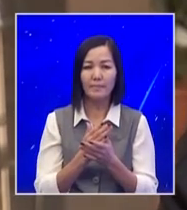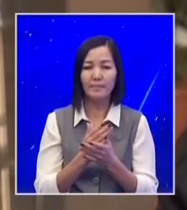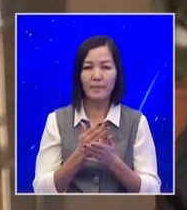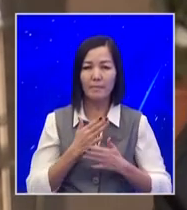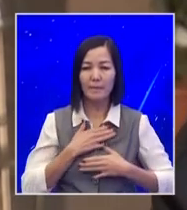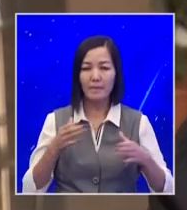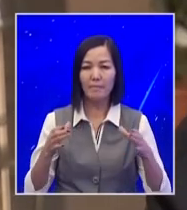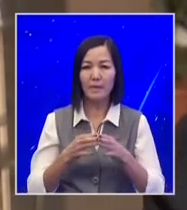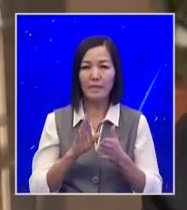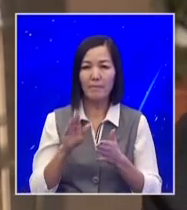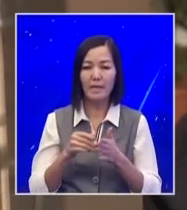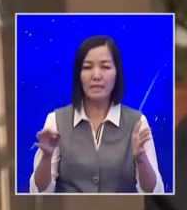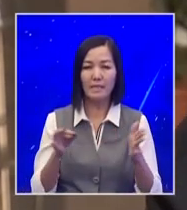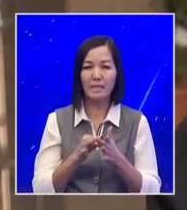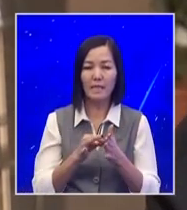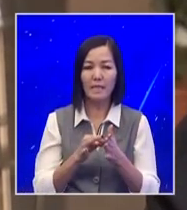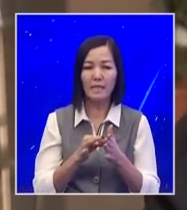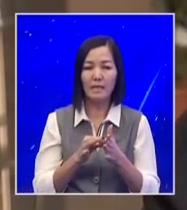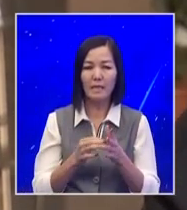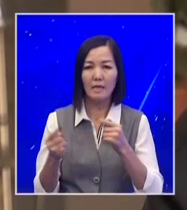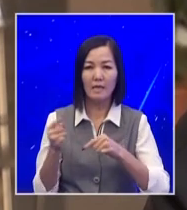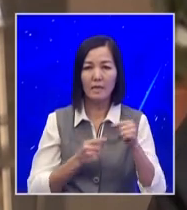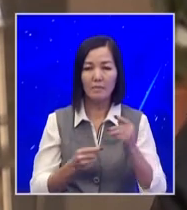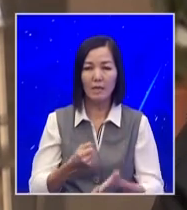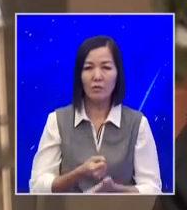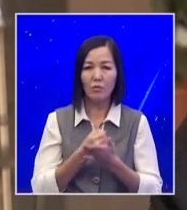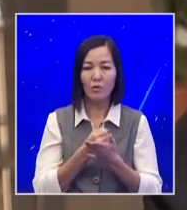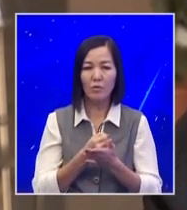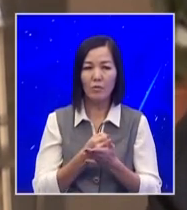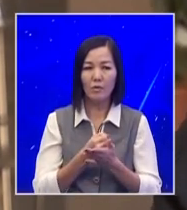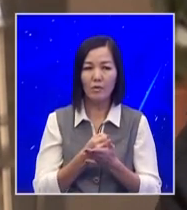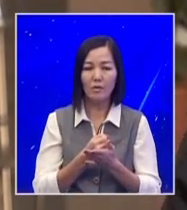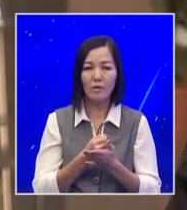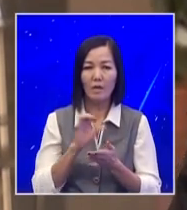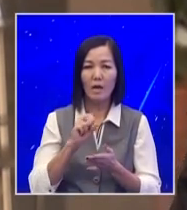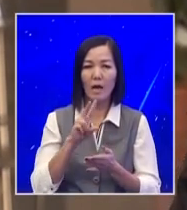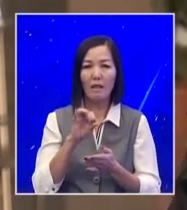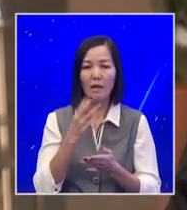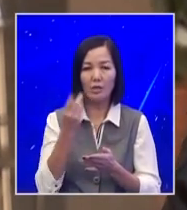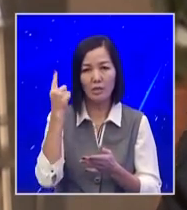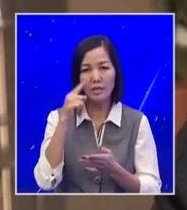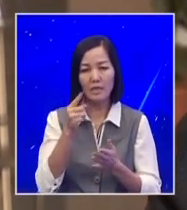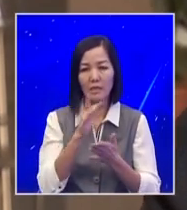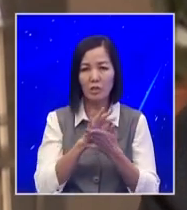Біздің партиямыздың ең басты мақсаты бұл кәсіпкерлікті қолдау. Алаш